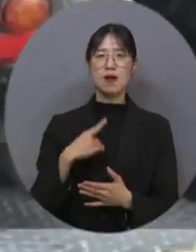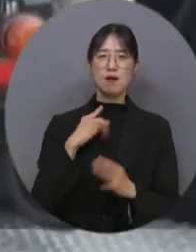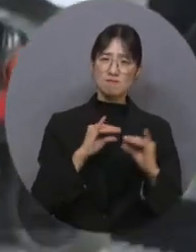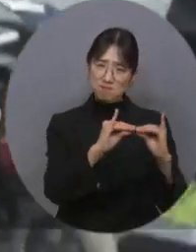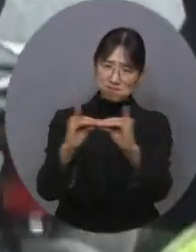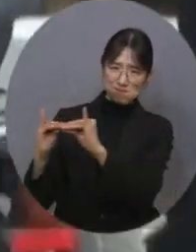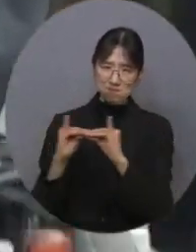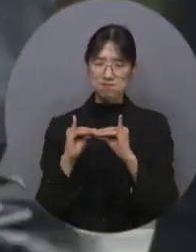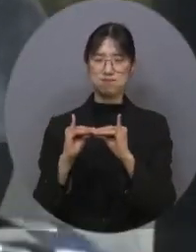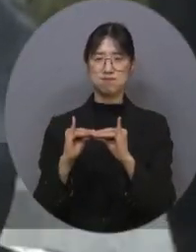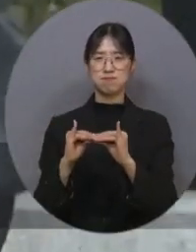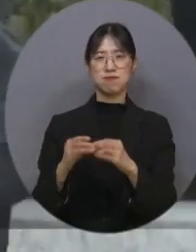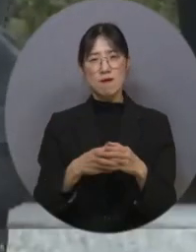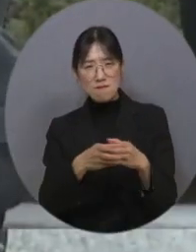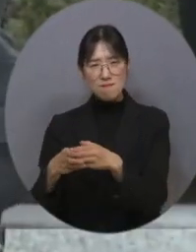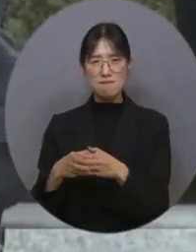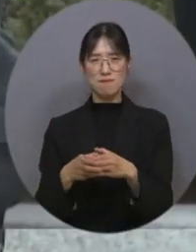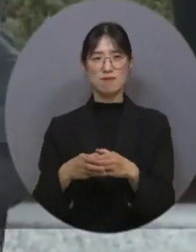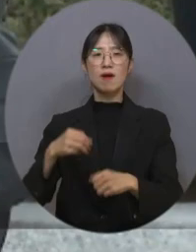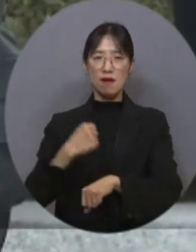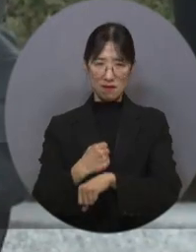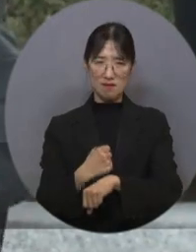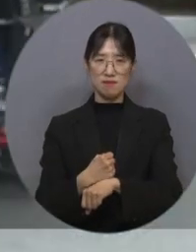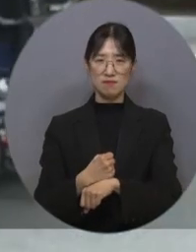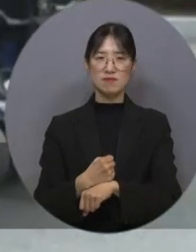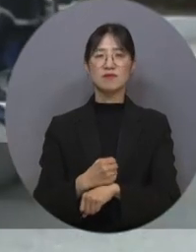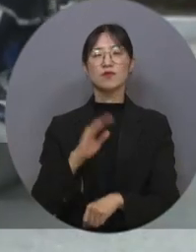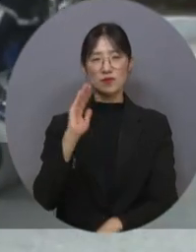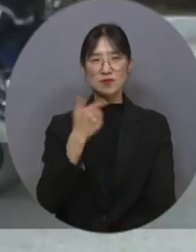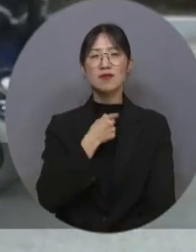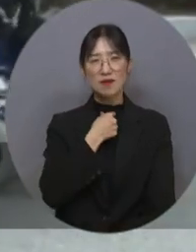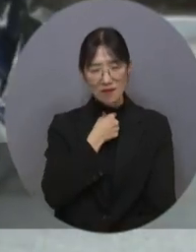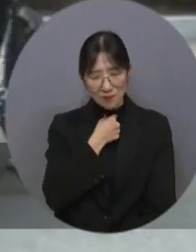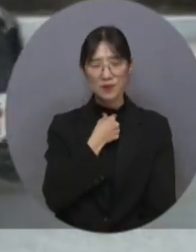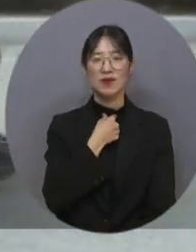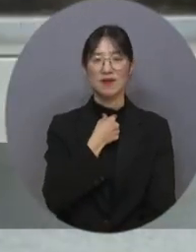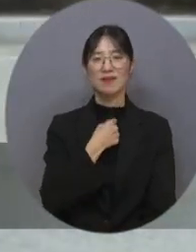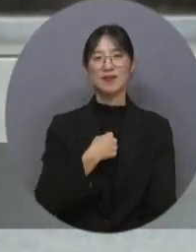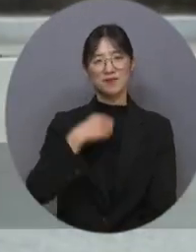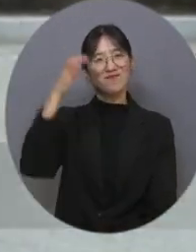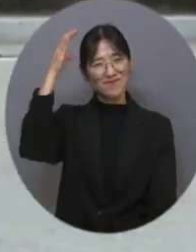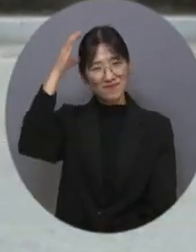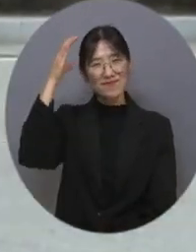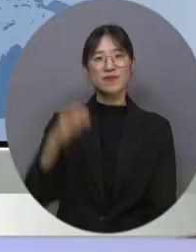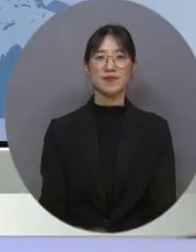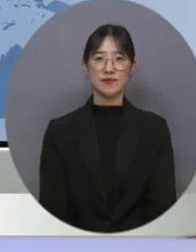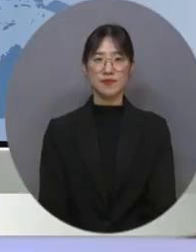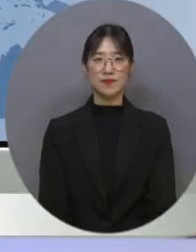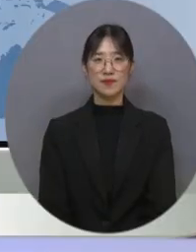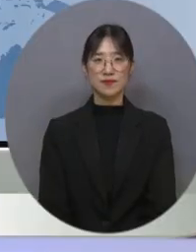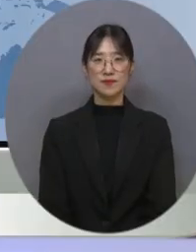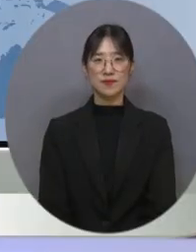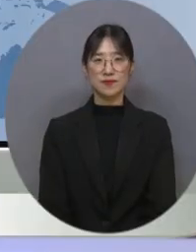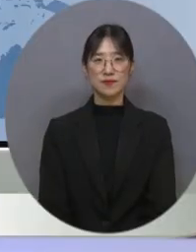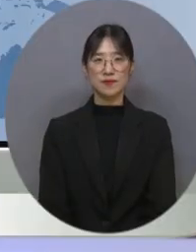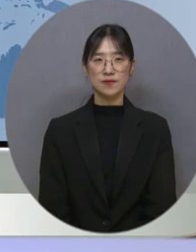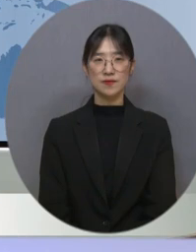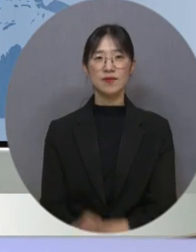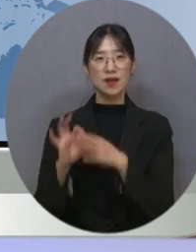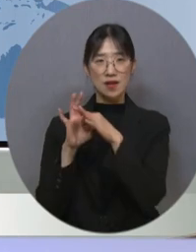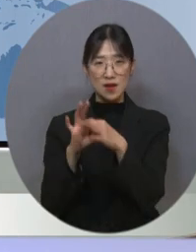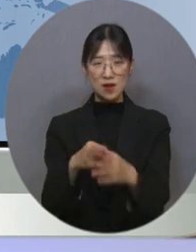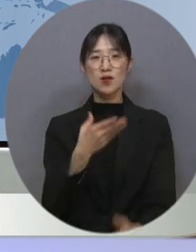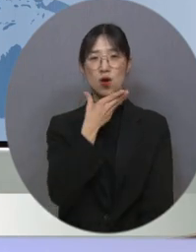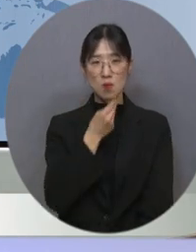화합하고 단결되는 그런 교통사고의 장애인들이 됐으면 좋겠다 하는 바람을 가져봅니다. 이어서